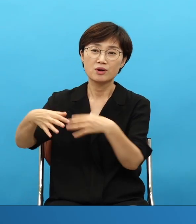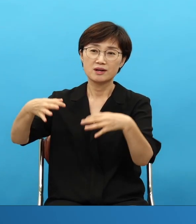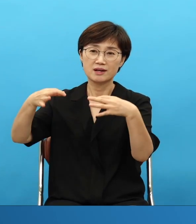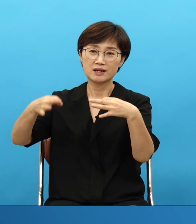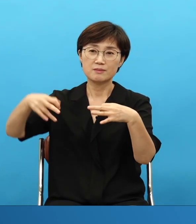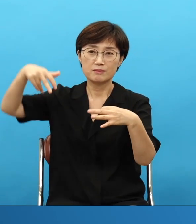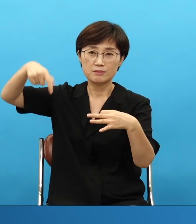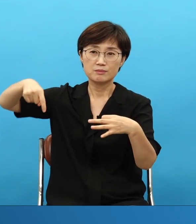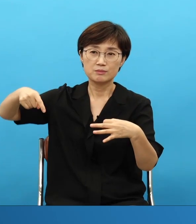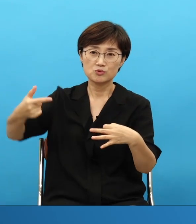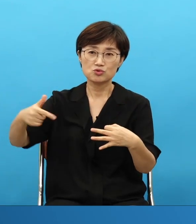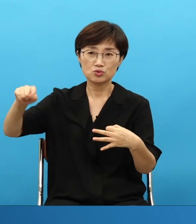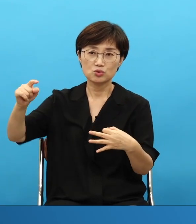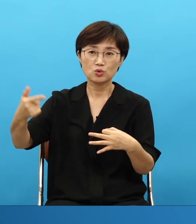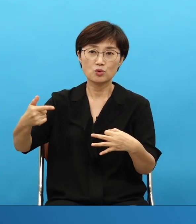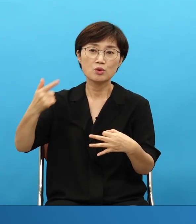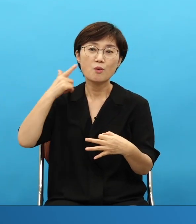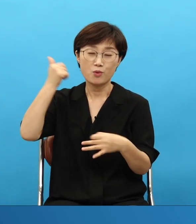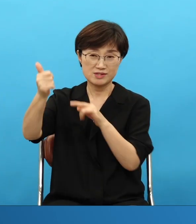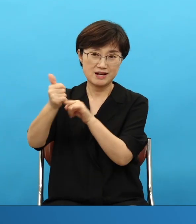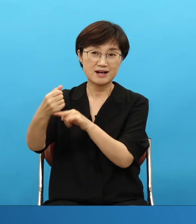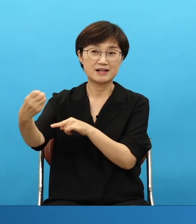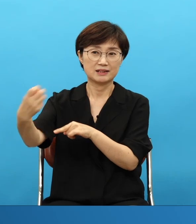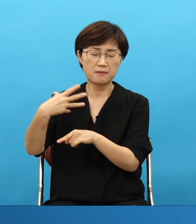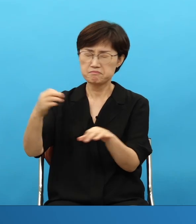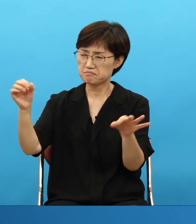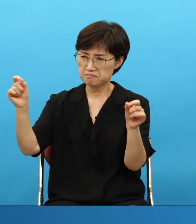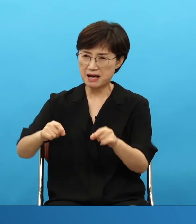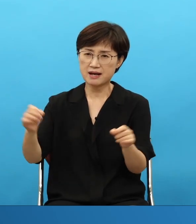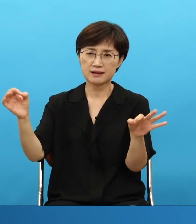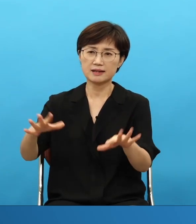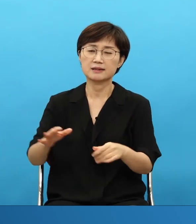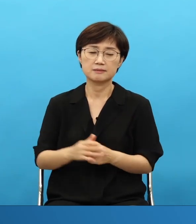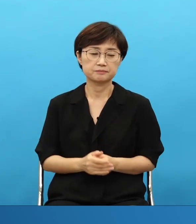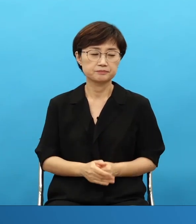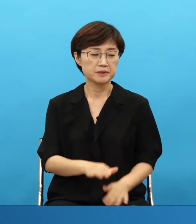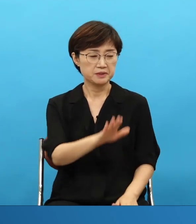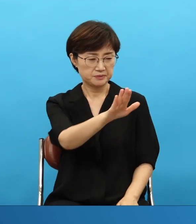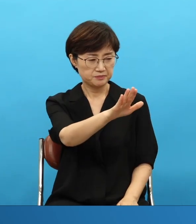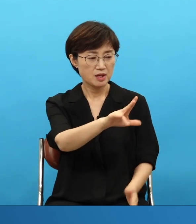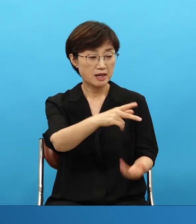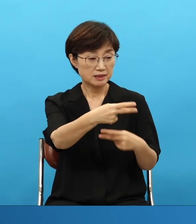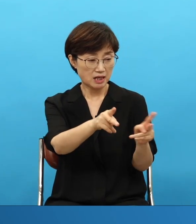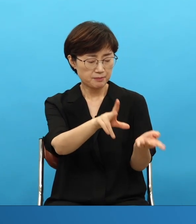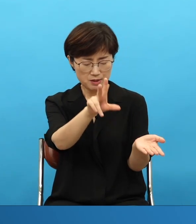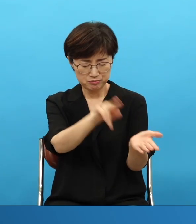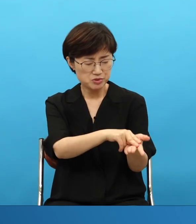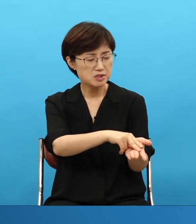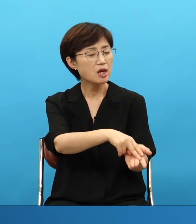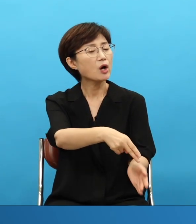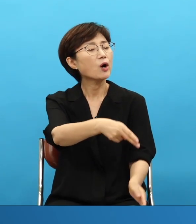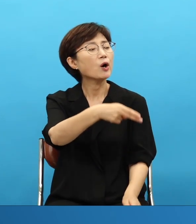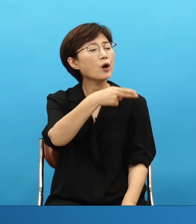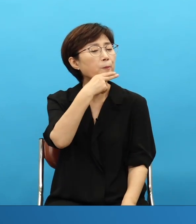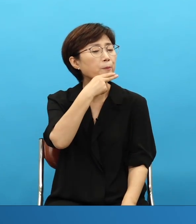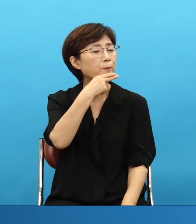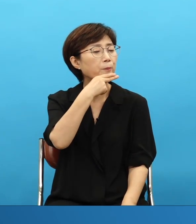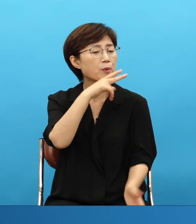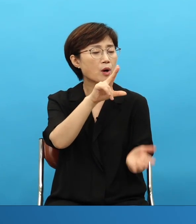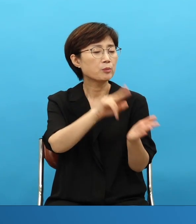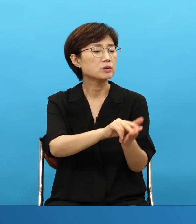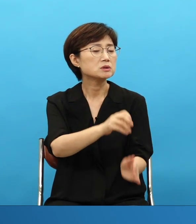간단하게 전달한 겁니다. And Professor Kim Jung-gon gave a very simple answer. 절대 문제 없다. He has no problem